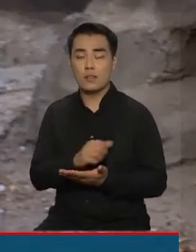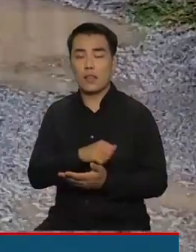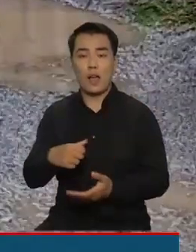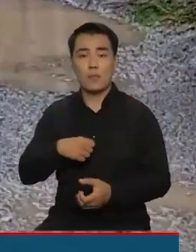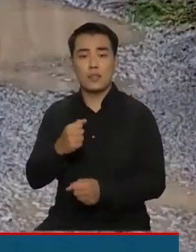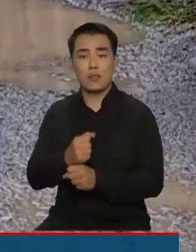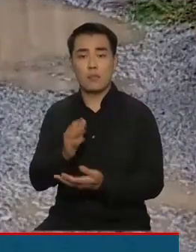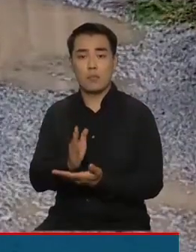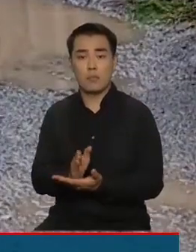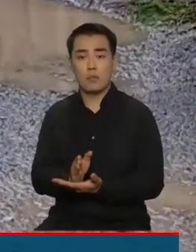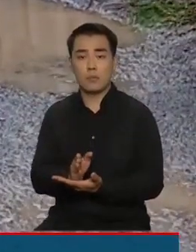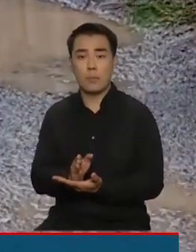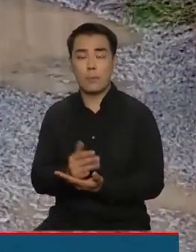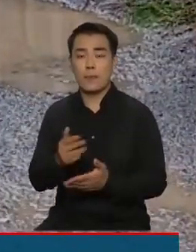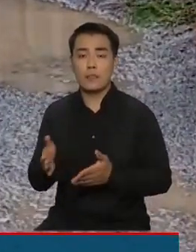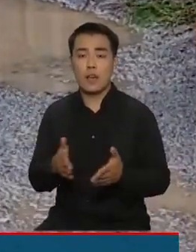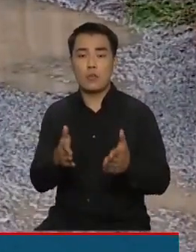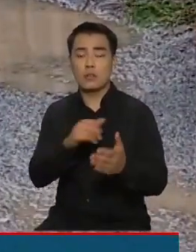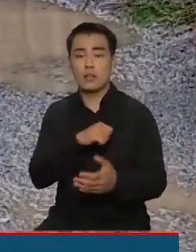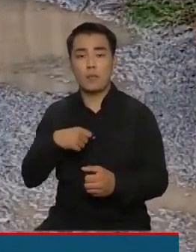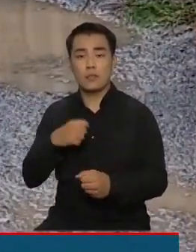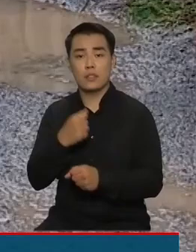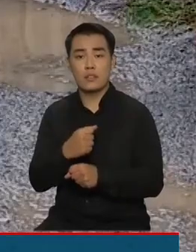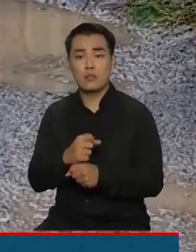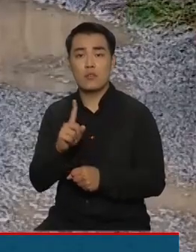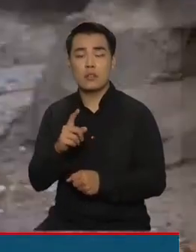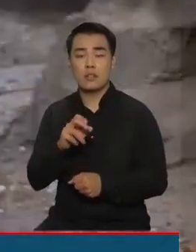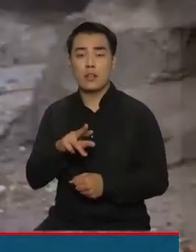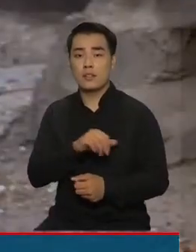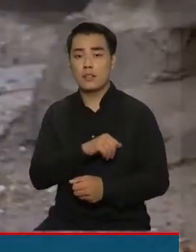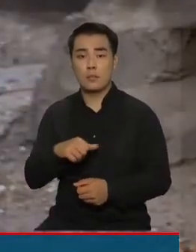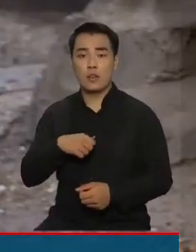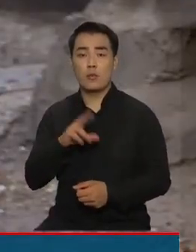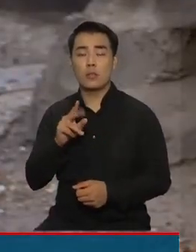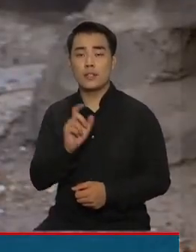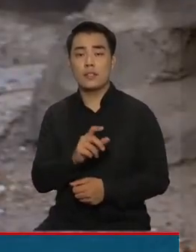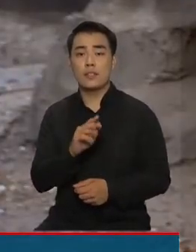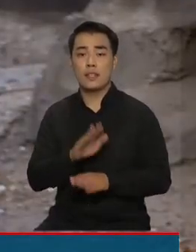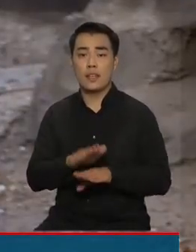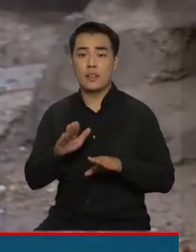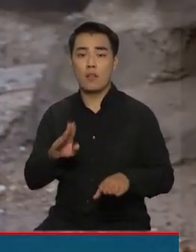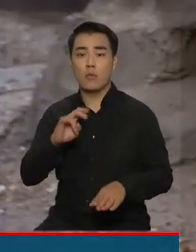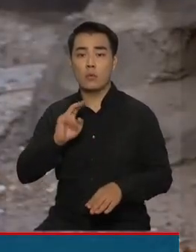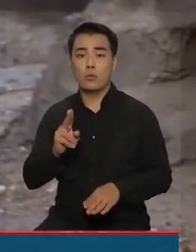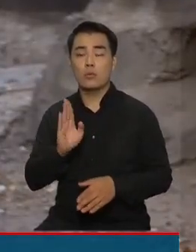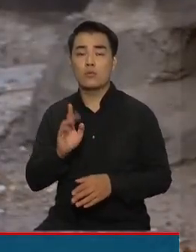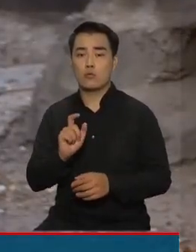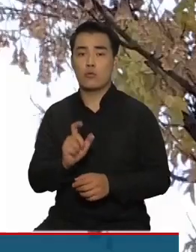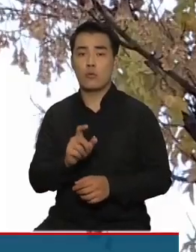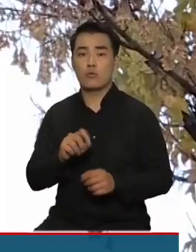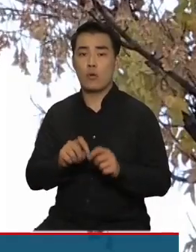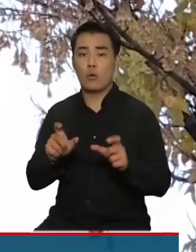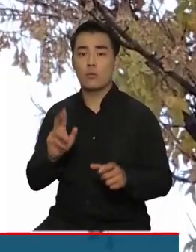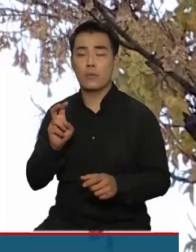делаем. Дорогу вот это вот сами делали для себя, что у кого дети, внуки в школу ходят.